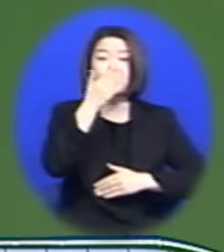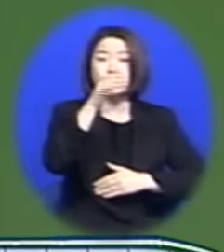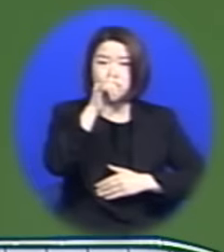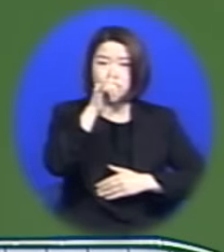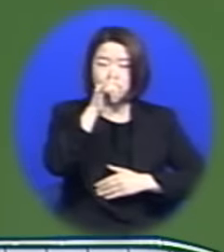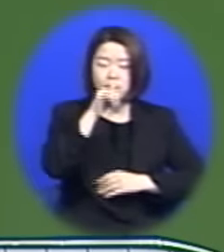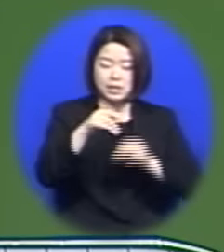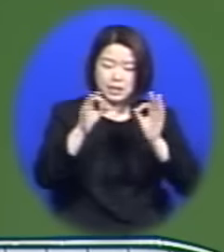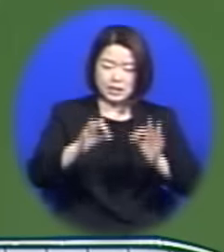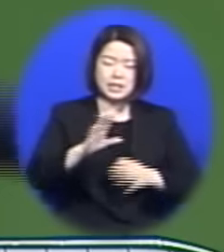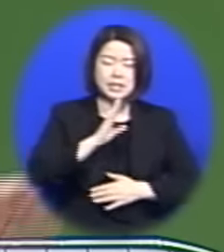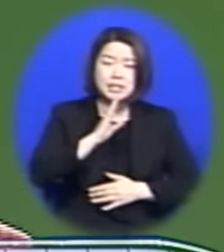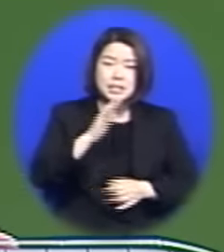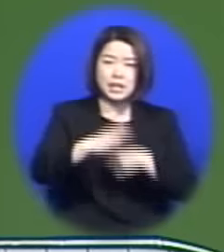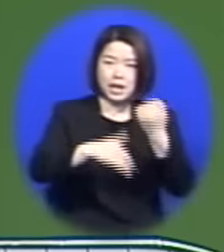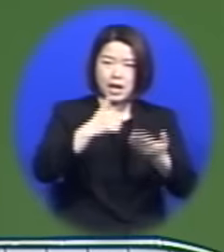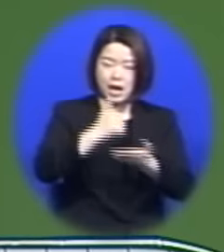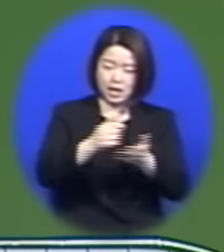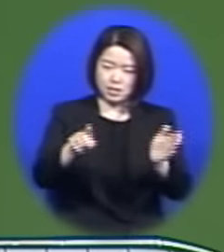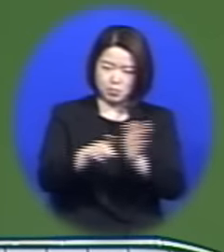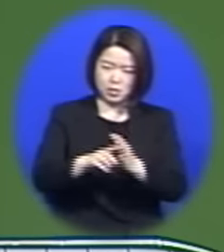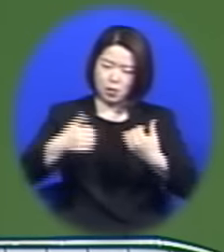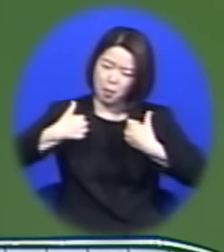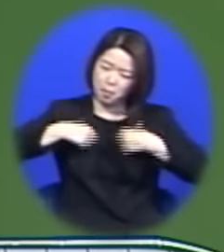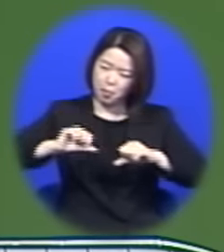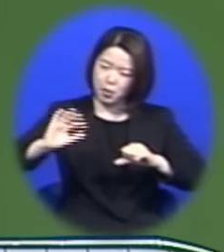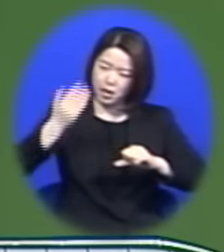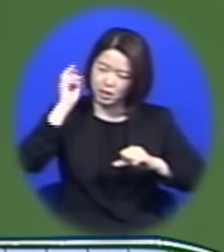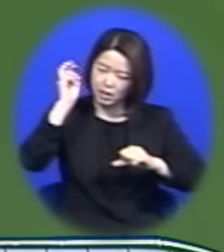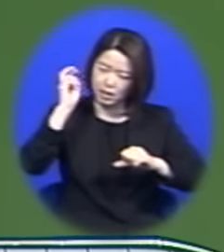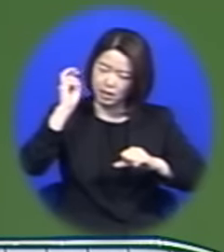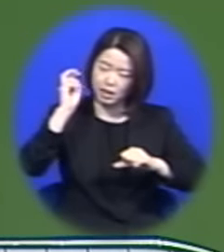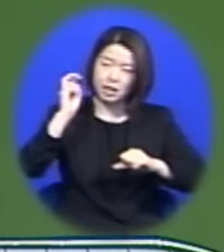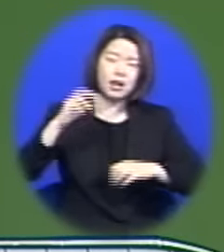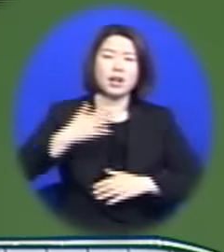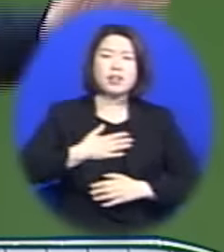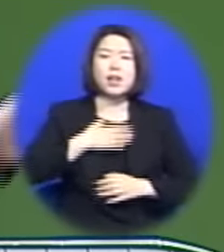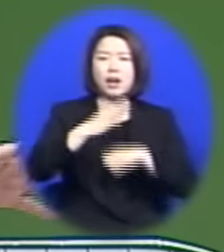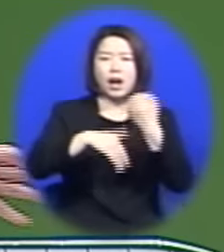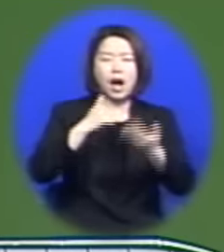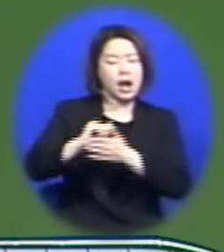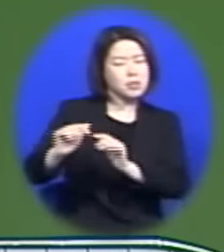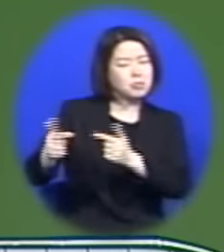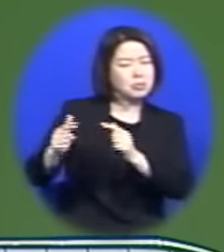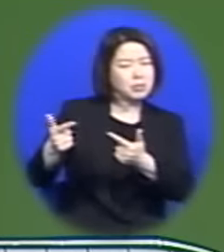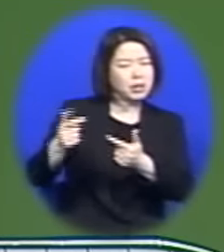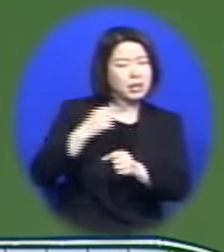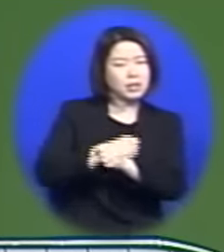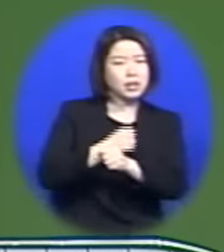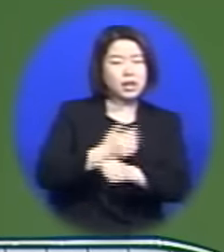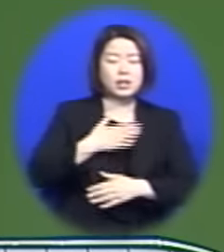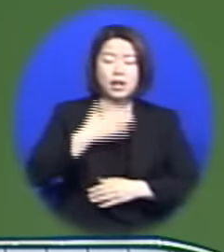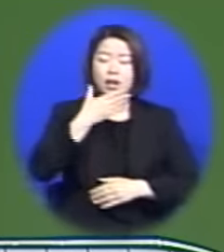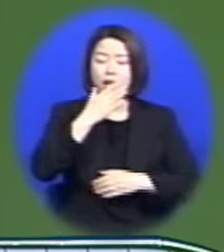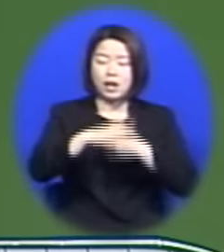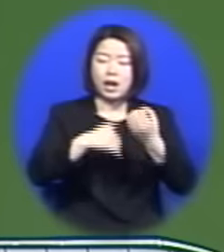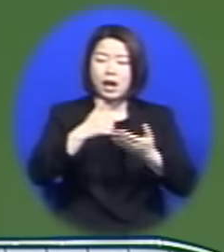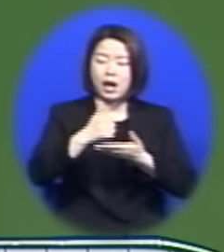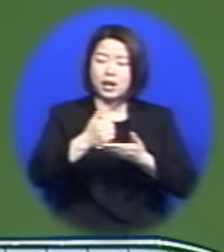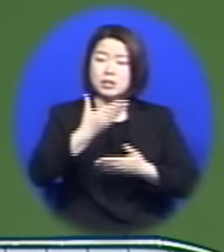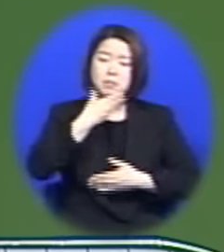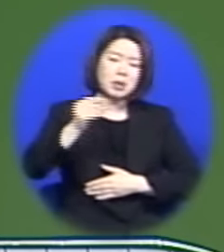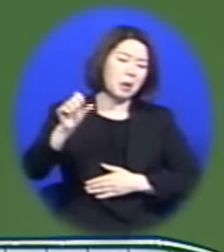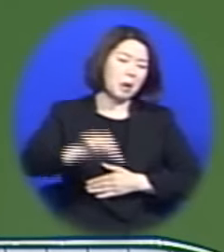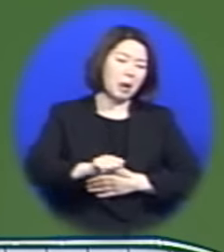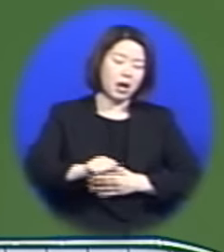이제는 진짜 하나님 믿는 걸 포기해야 되나 내 하나님 부인해야 되나 하나님 저주하고 내가 떠나야